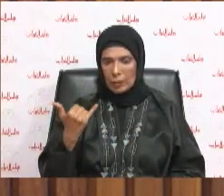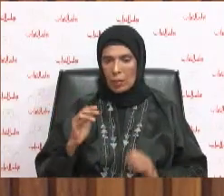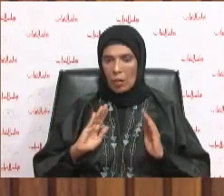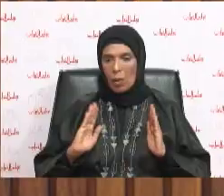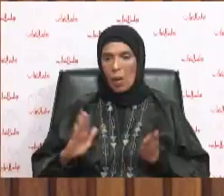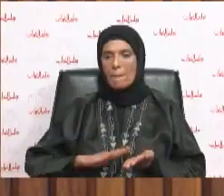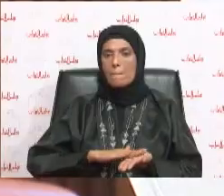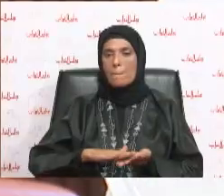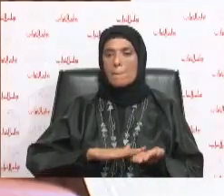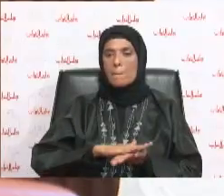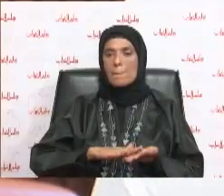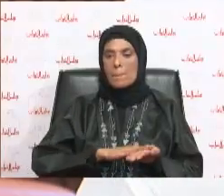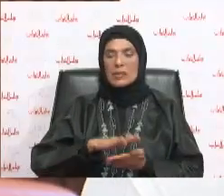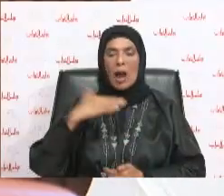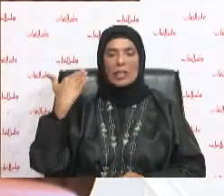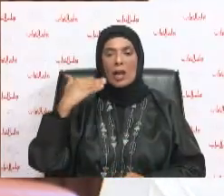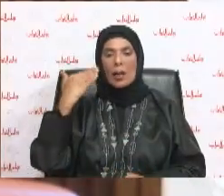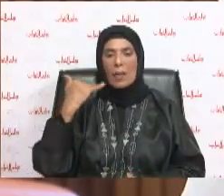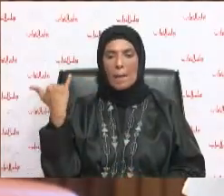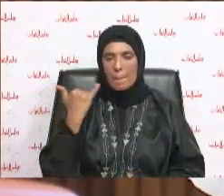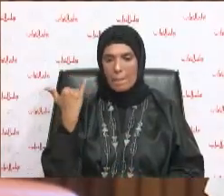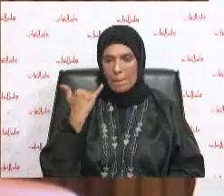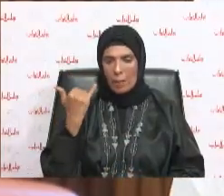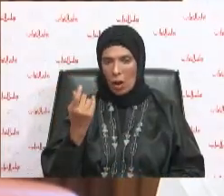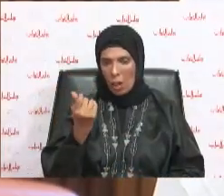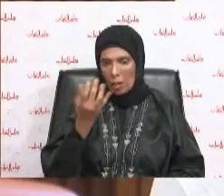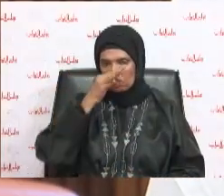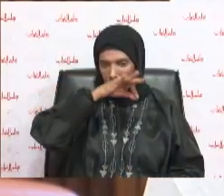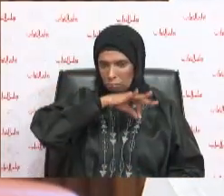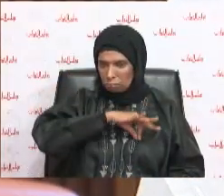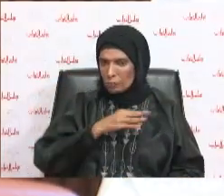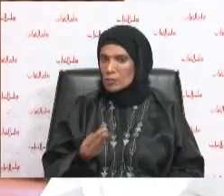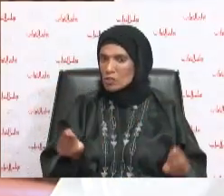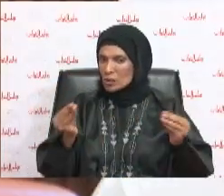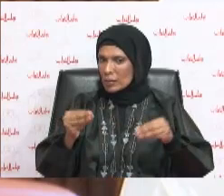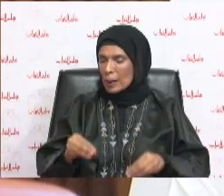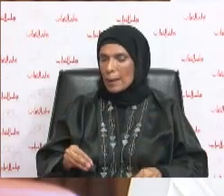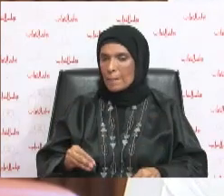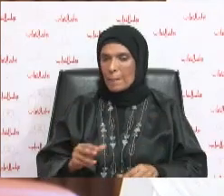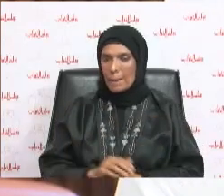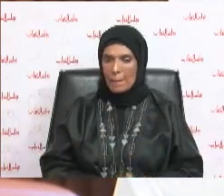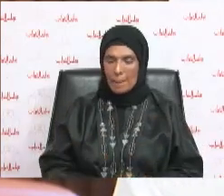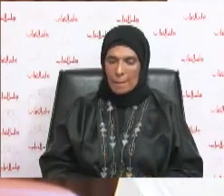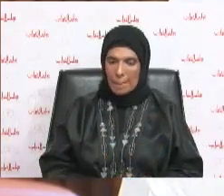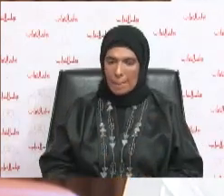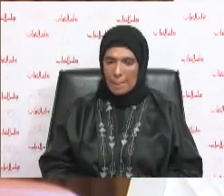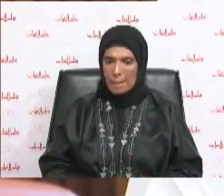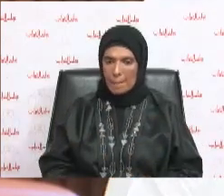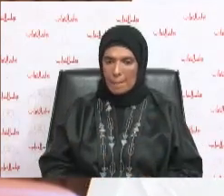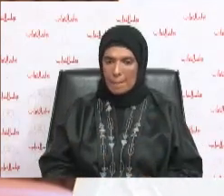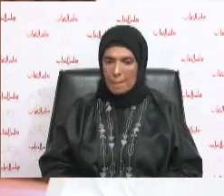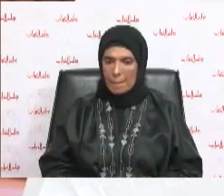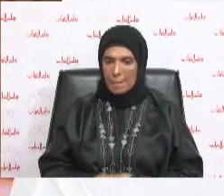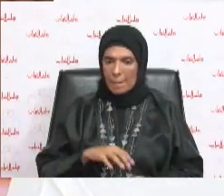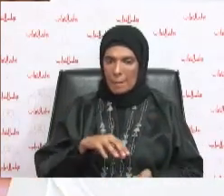الخضراء مثل ما ذكروا في التقرير بالفعل راح يكون لك مدخول آخر احنا قطعة صغيرة يعني دولة صغيرة